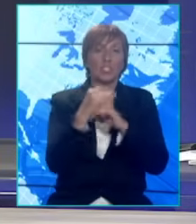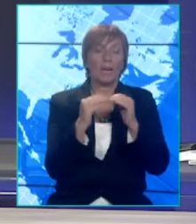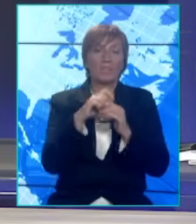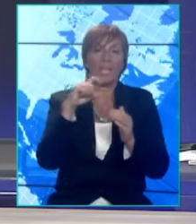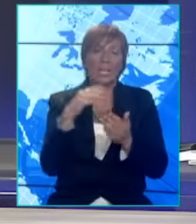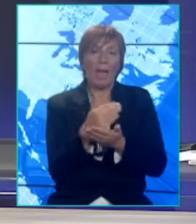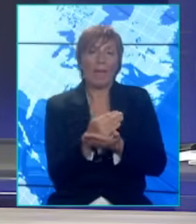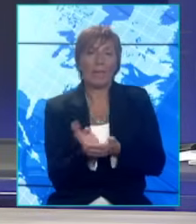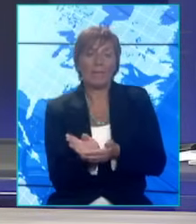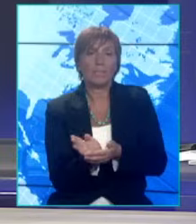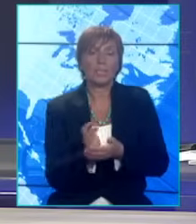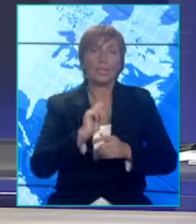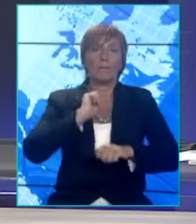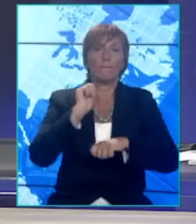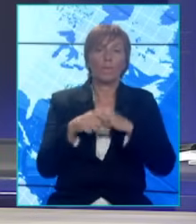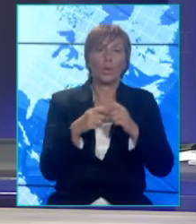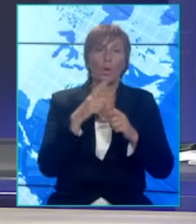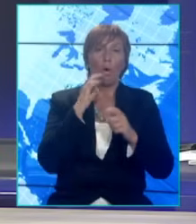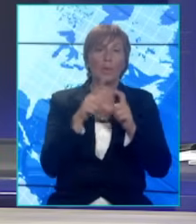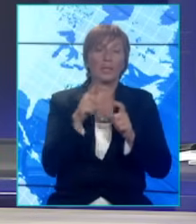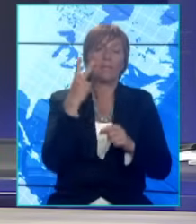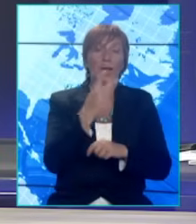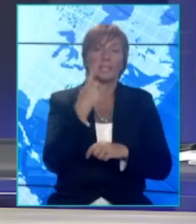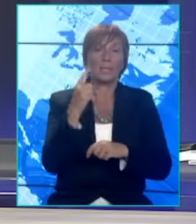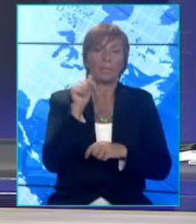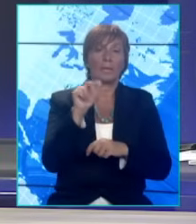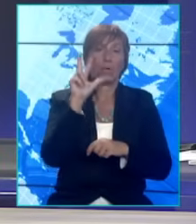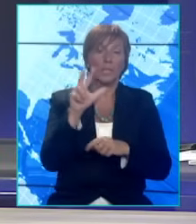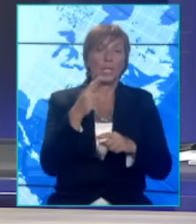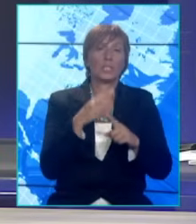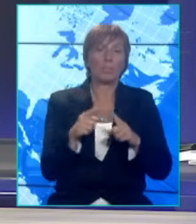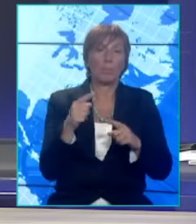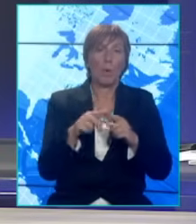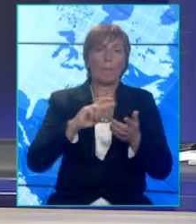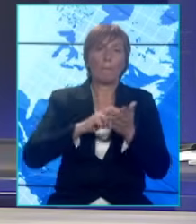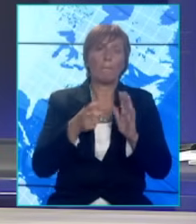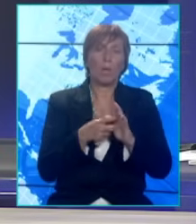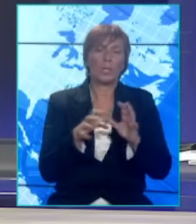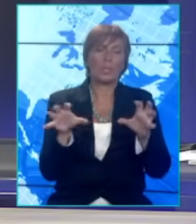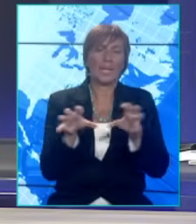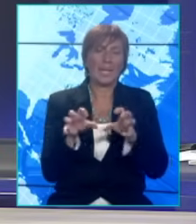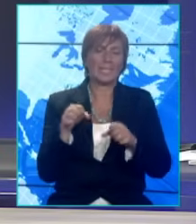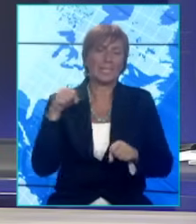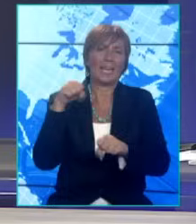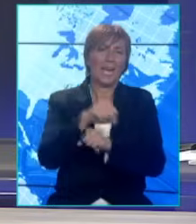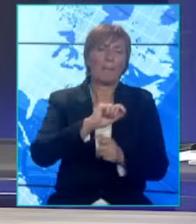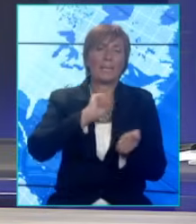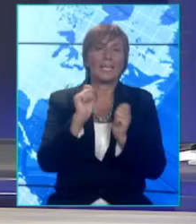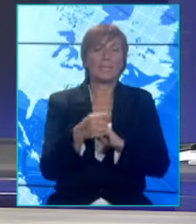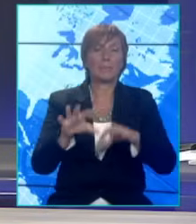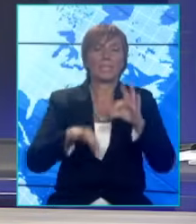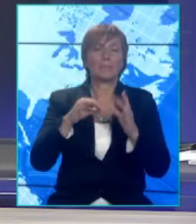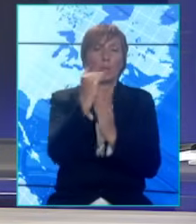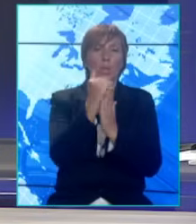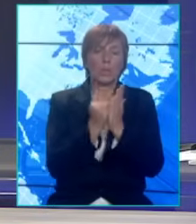ivici funkcioniranja od tog 21.3. prvo zbog političke krize, nametanja izmjena izbornog zakona. Evo,